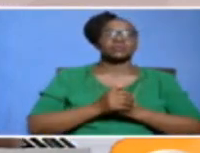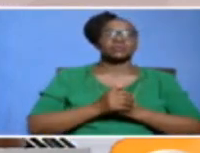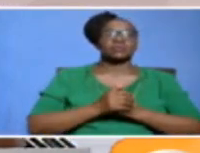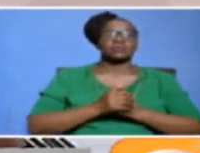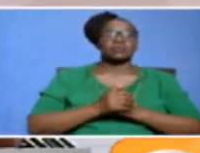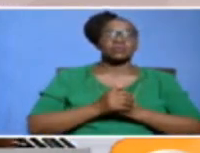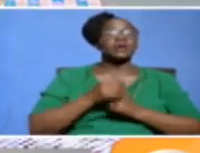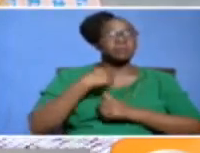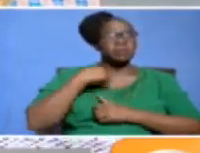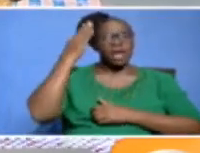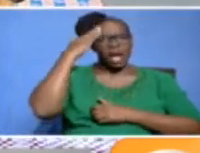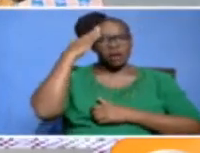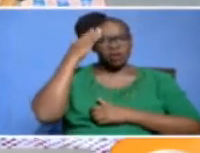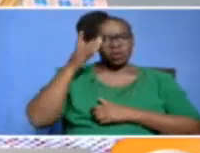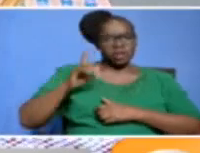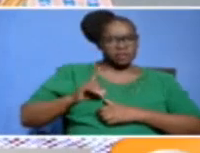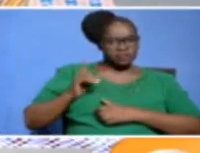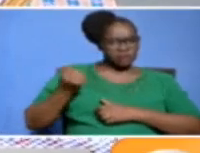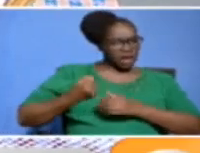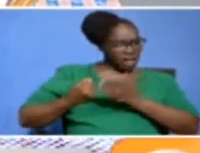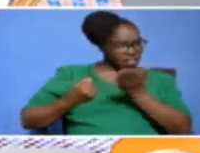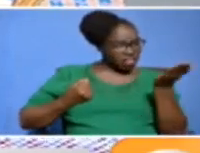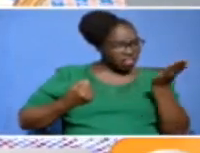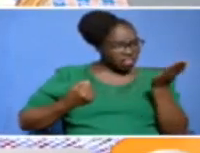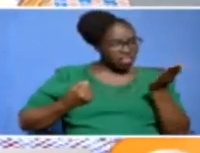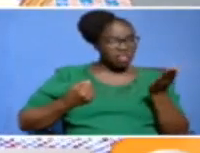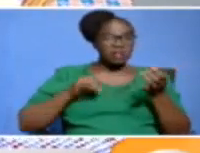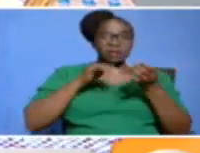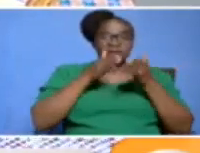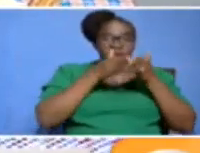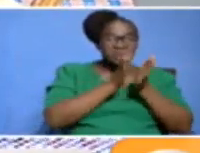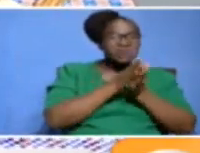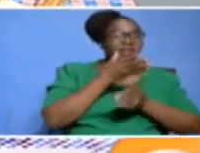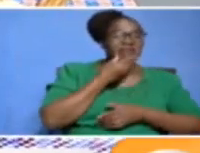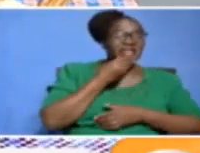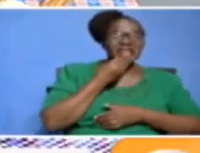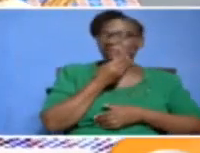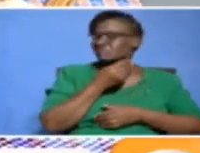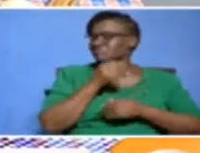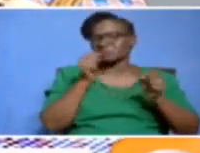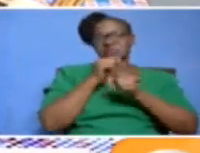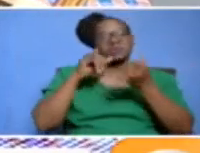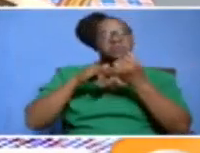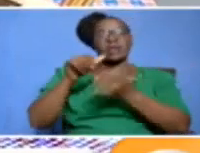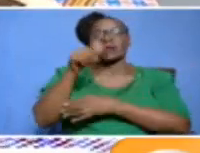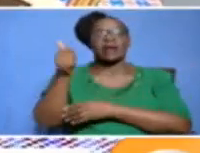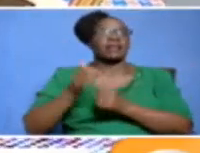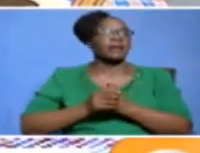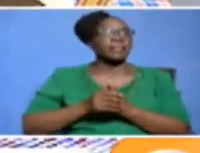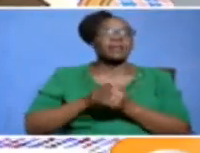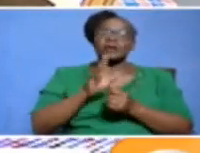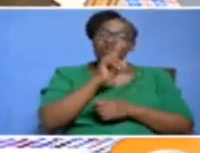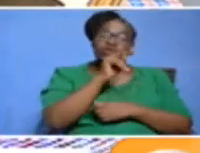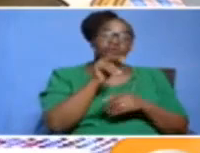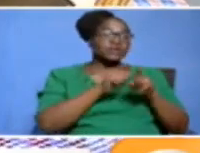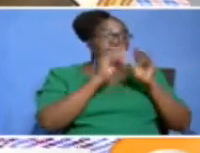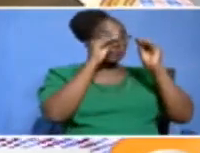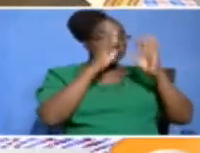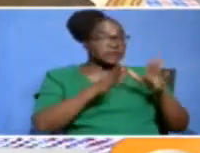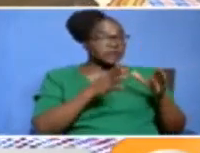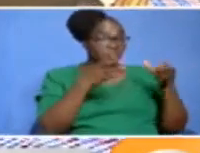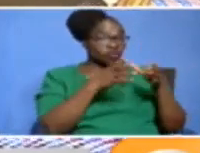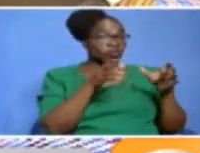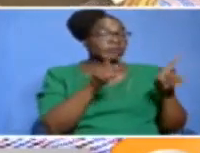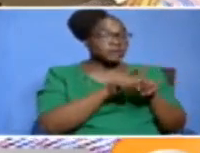Wale ambao tunawajua kuna swali. Rashid, yani sitaki kusema walimu wote wako kwenye lawama. Lakini baadhi ya walimu pia walikuwa naelekea hapo.